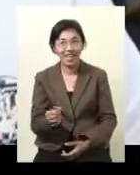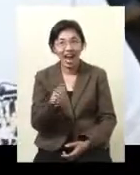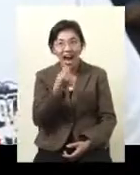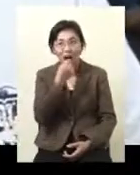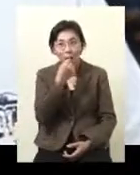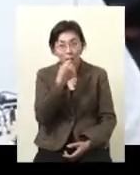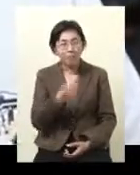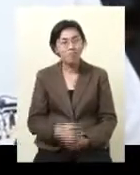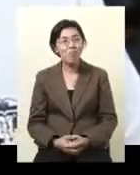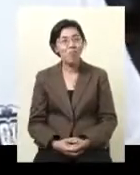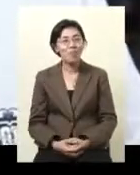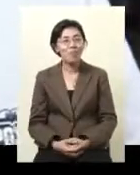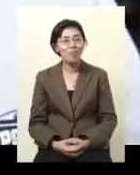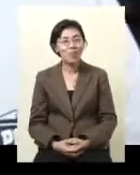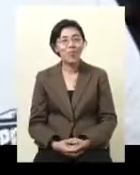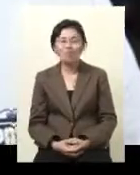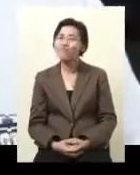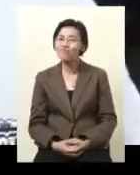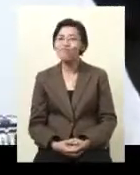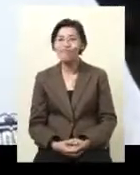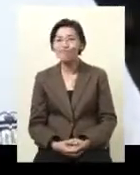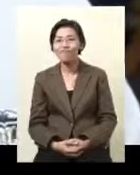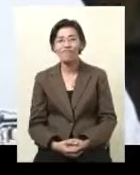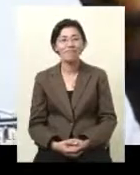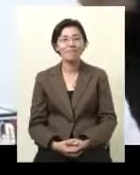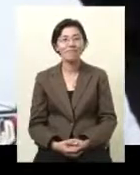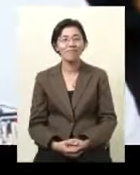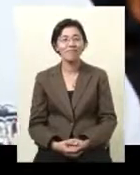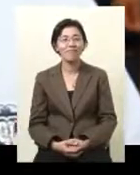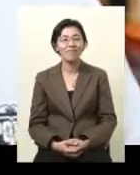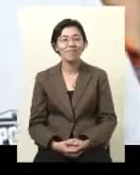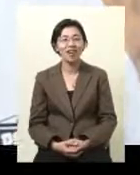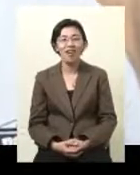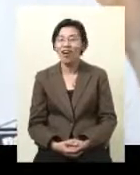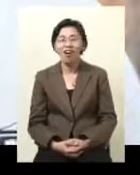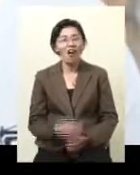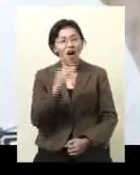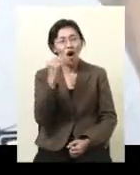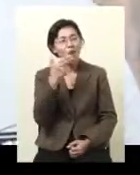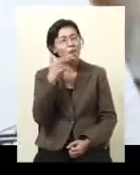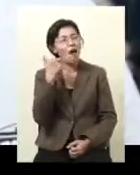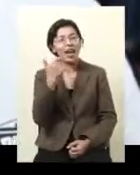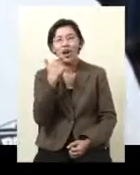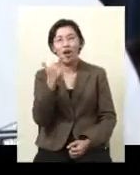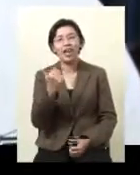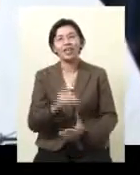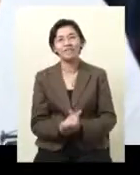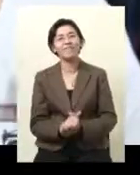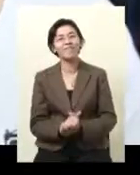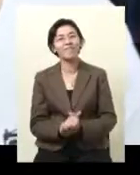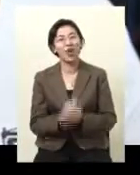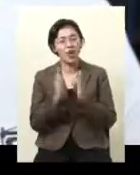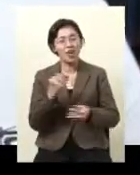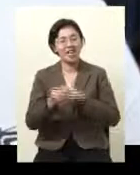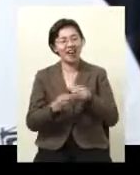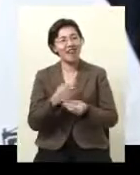ชิมไหม ไม่ไม่กดช ิมหอมหวานอร่อยน้ำใจ